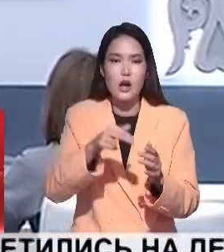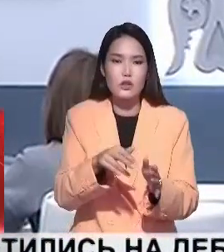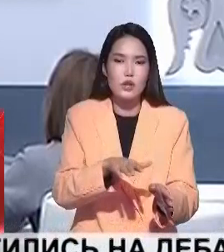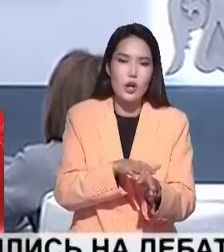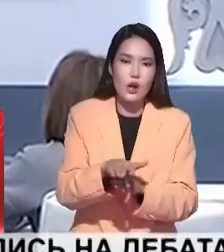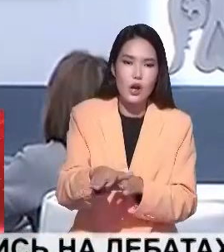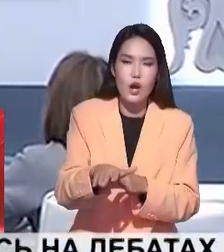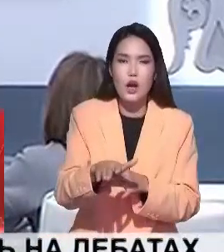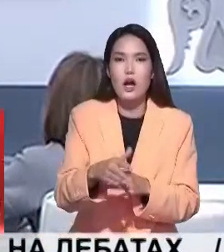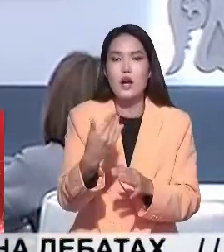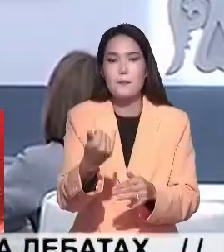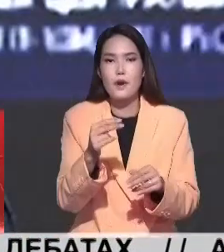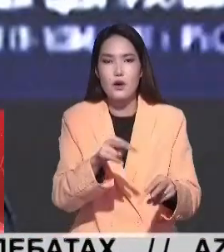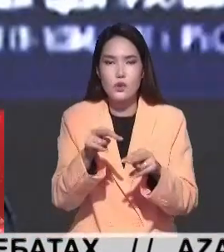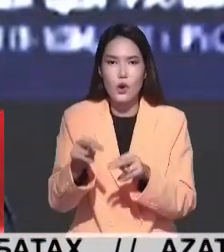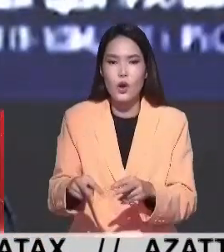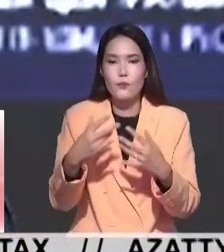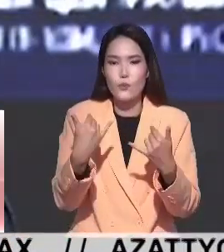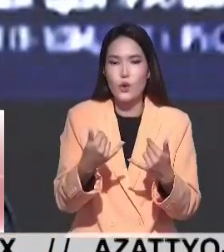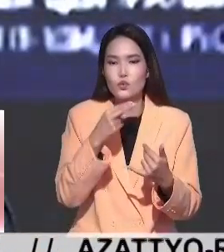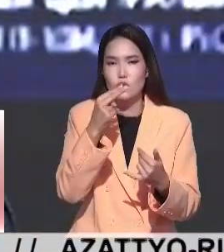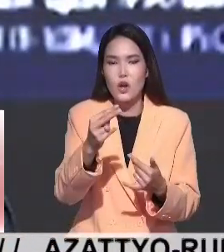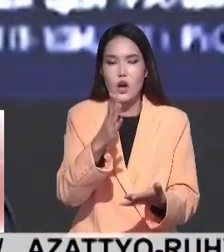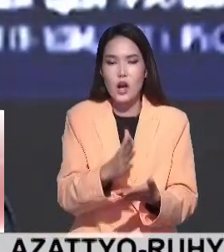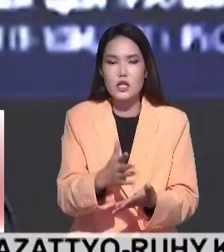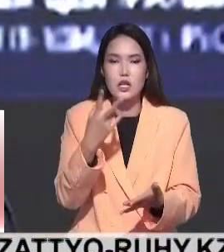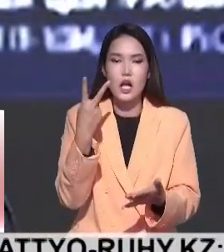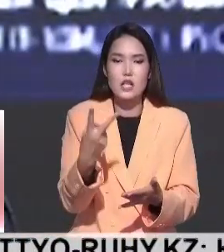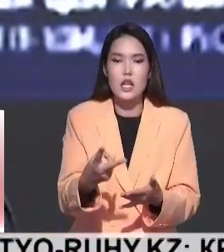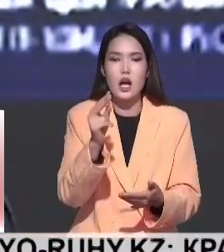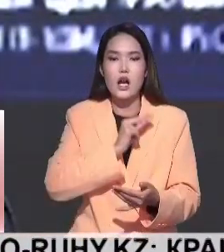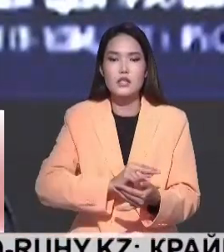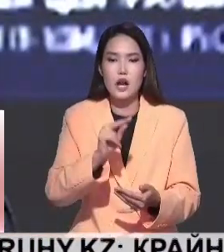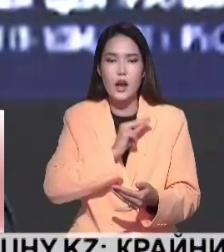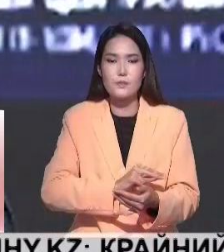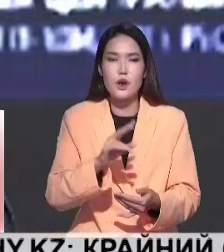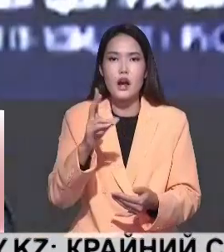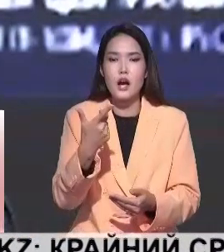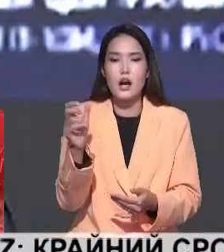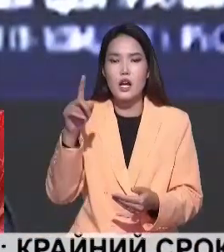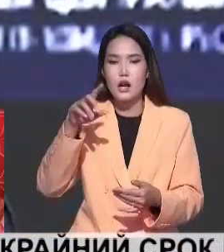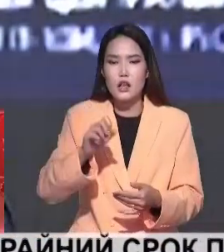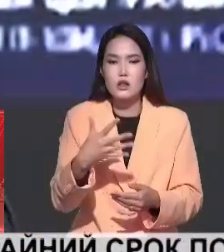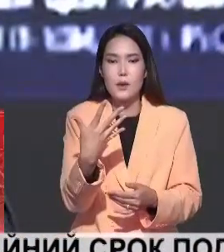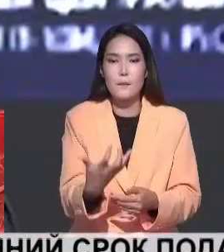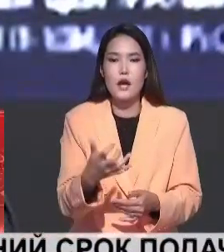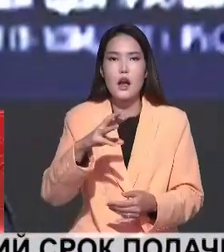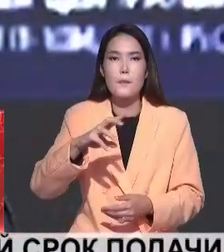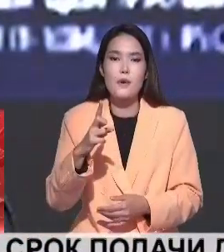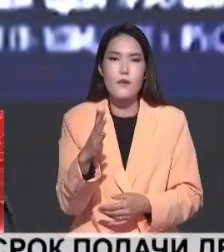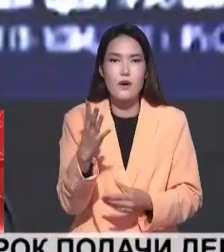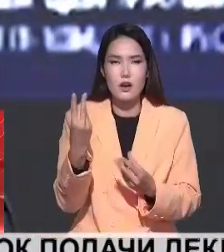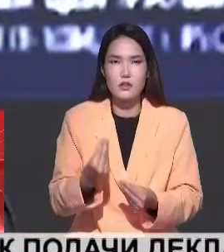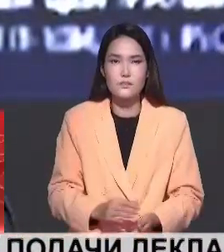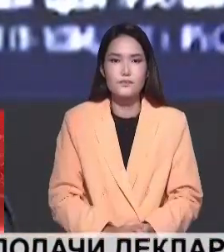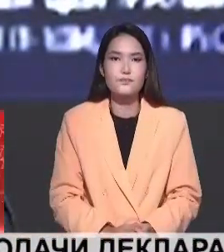жидком топливе, 50 мегаватт и более. Для работающих на газе 500 мегаватт и более.